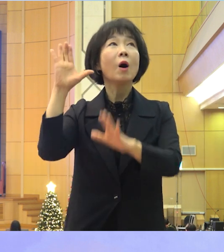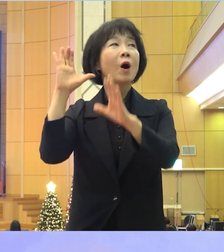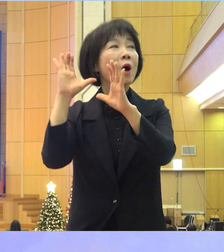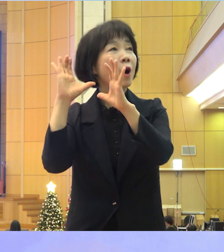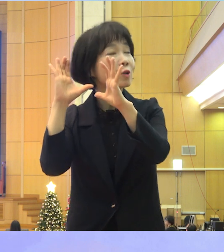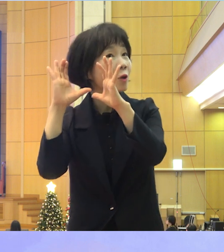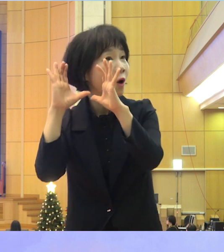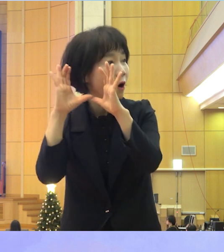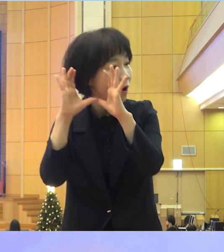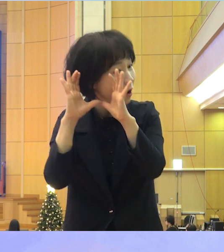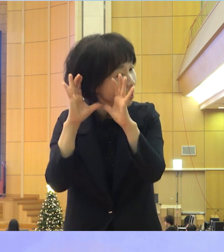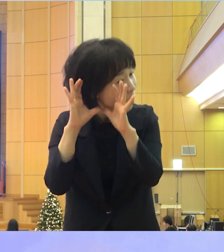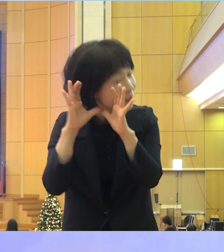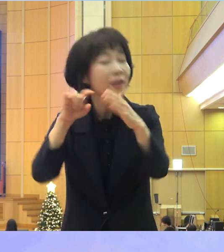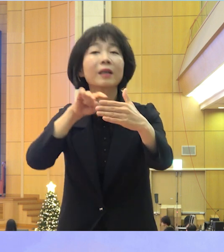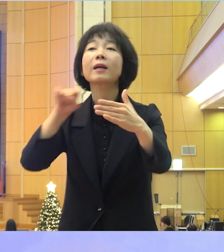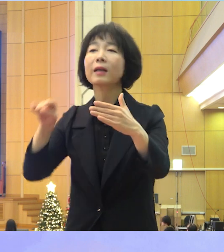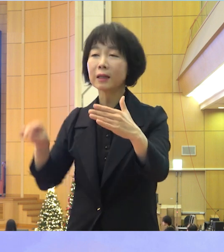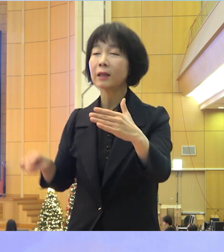그